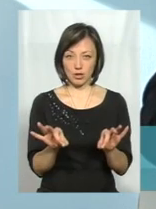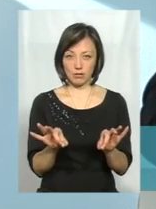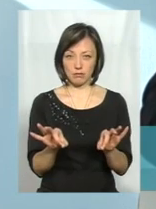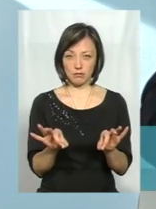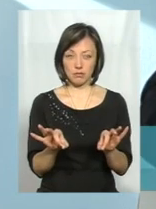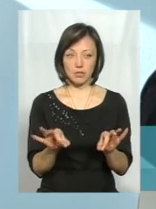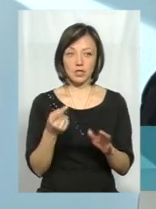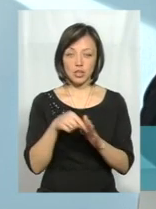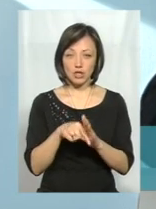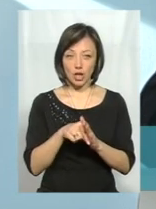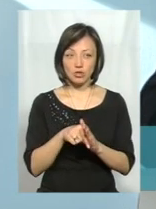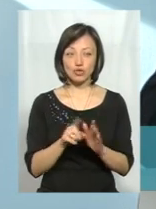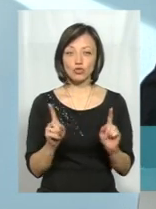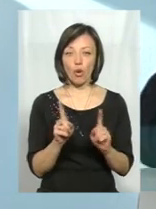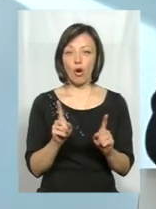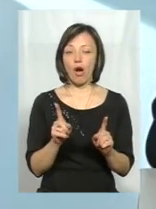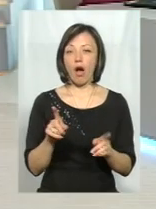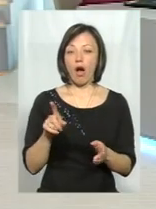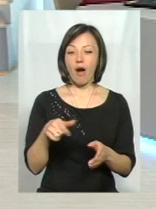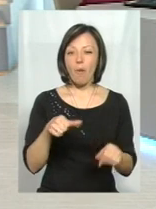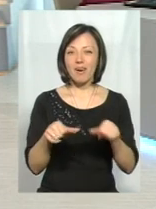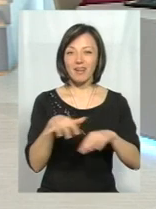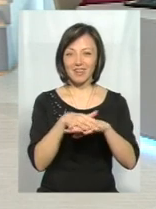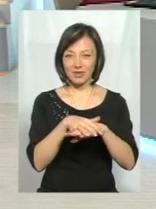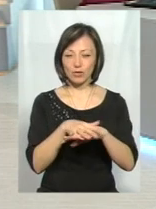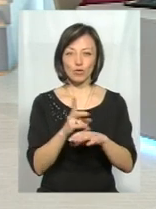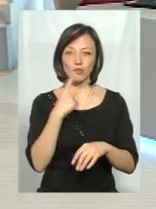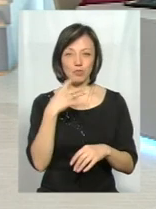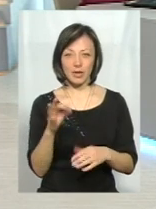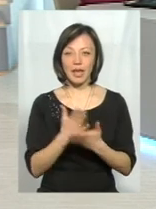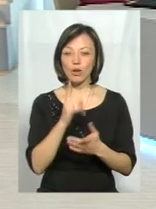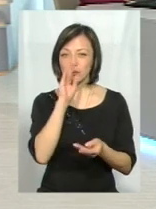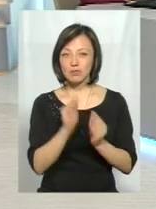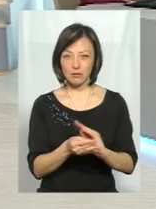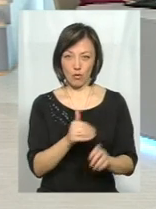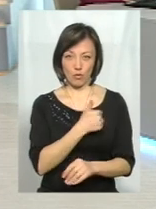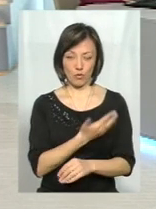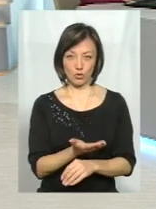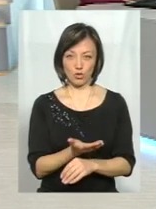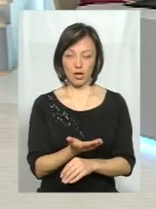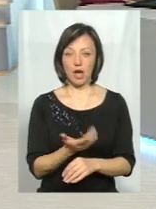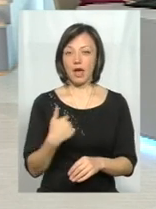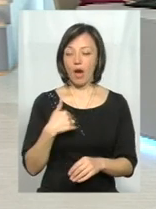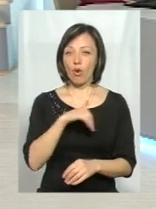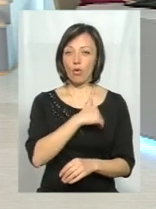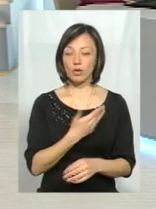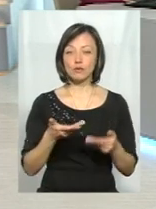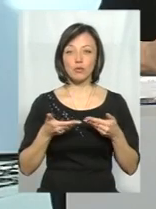А це говорить про те, що оператор ринку вже є недобросовісний, що йому є щось скривати. Я хотів би, щоб